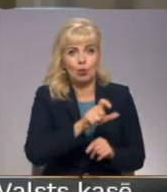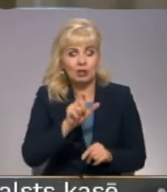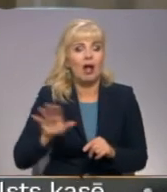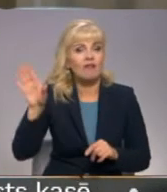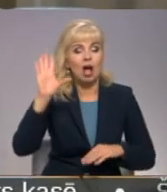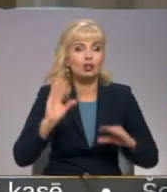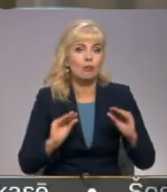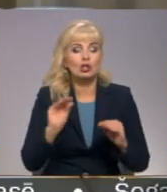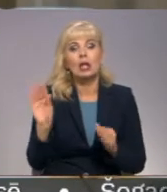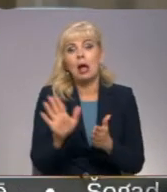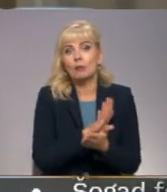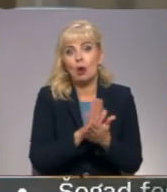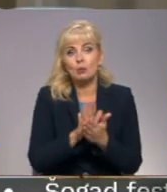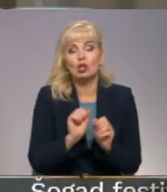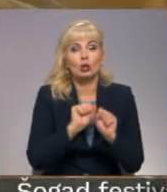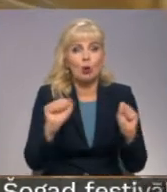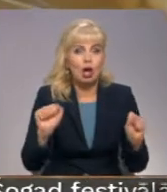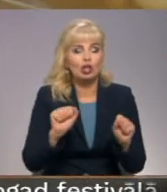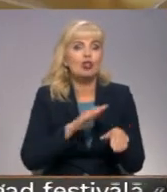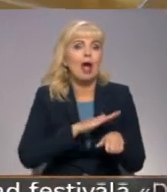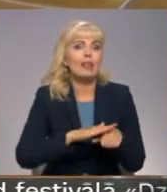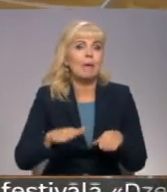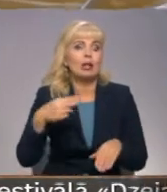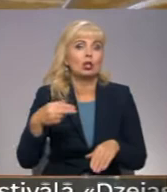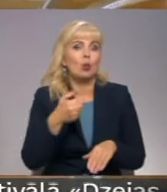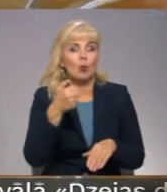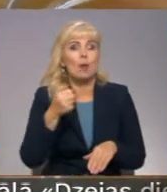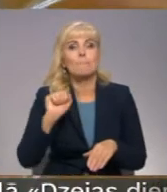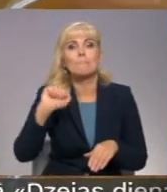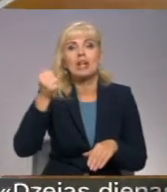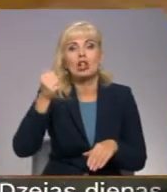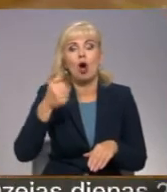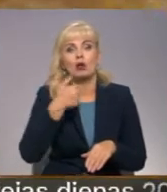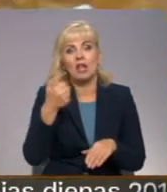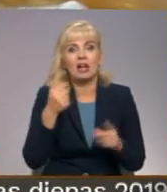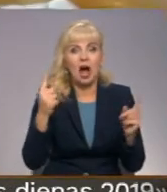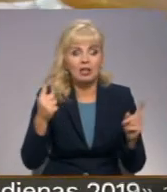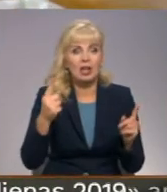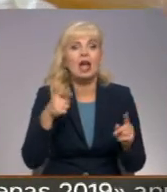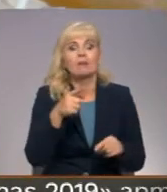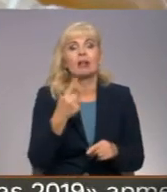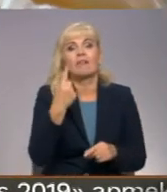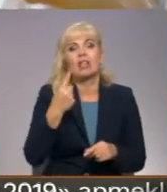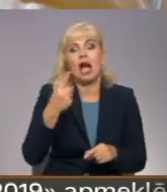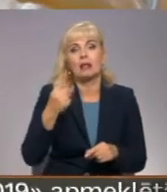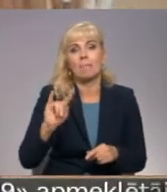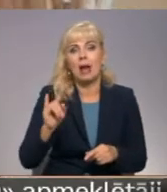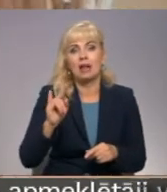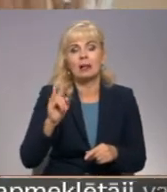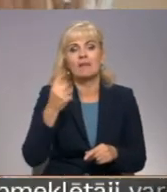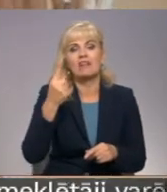finansējums brīvpusdienu nodrošināšanai ir nepilni 20 miljonu eiro gadā, vienam bērnam dienā atvēlot eiro un 42